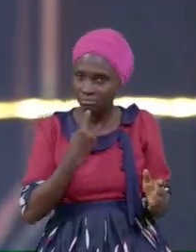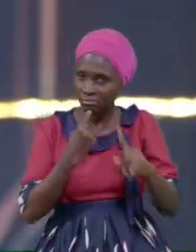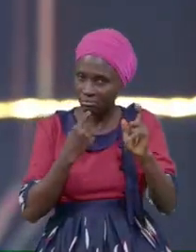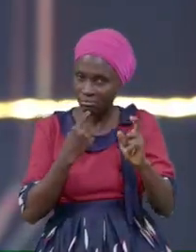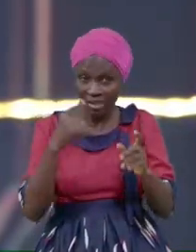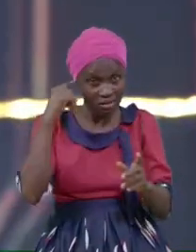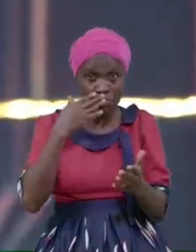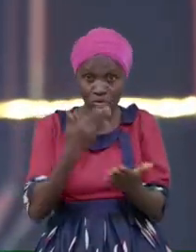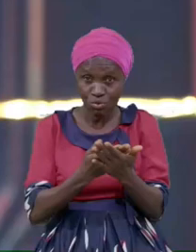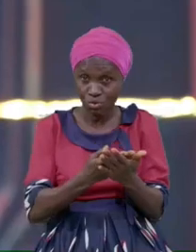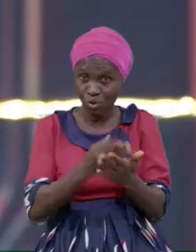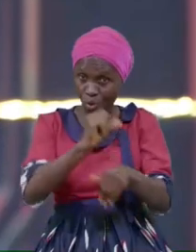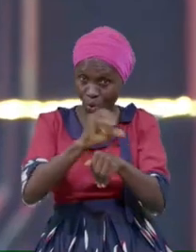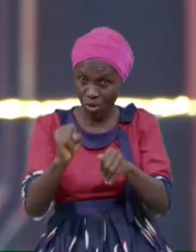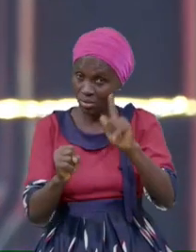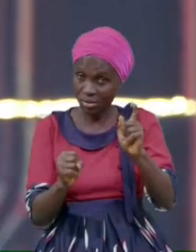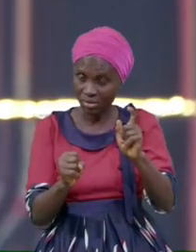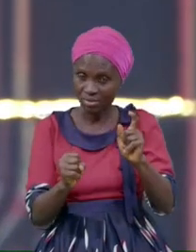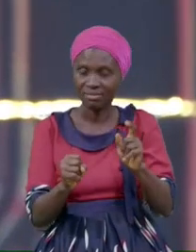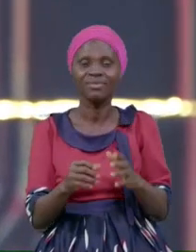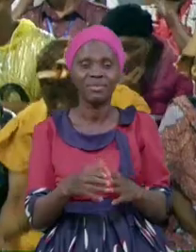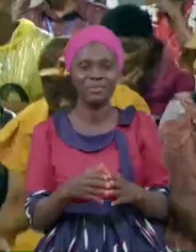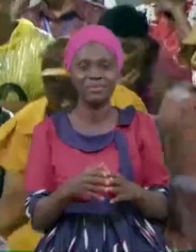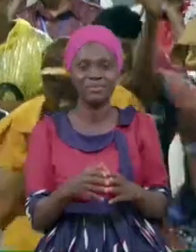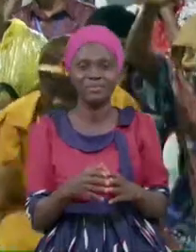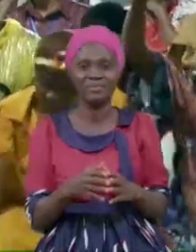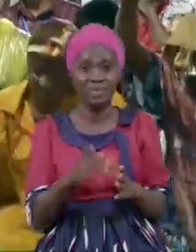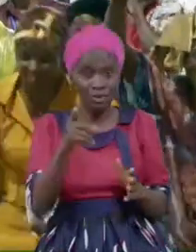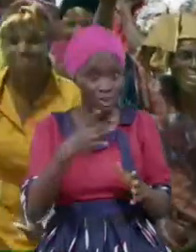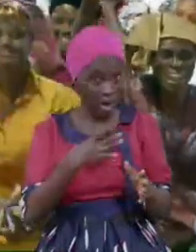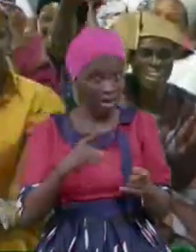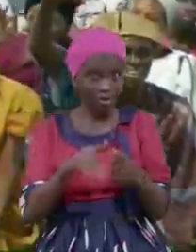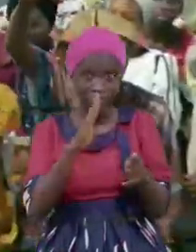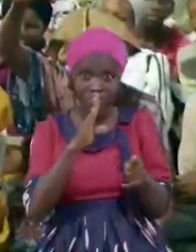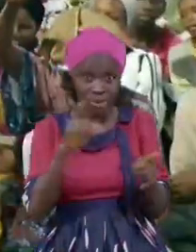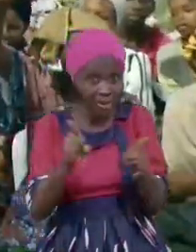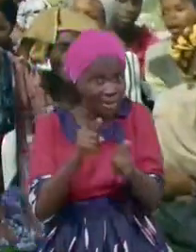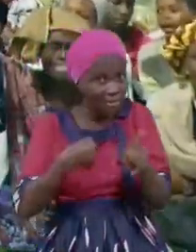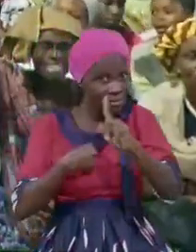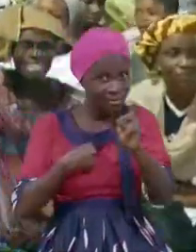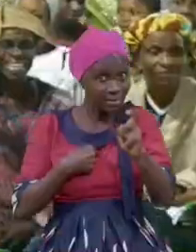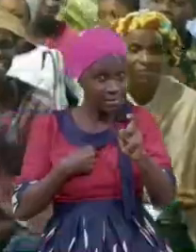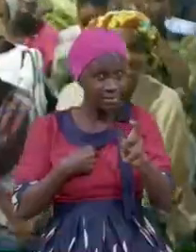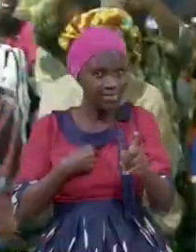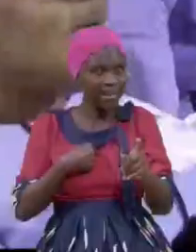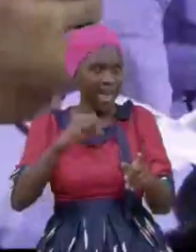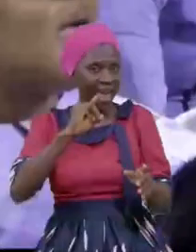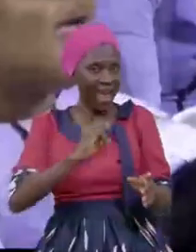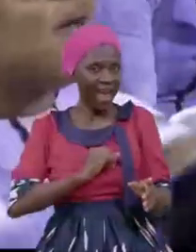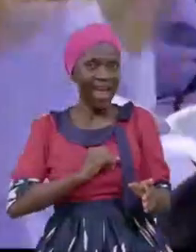les bonnes œuvres maintenant? Est-ce que vous voulez être comme moi? J'ai dit Amen